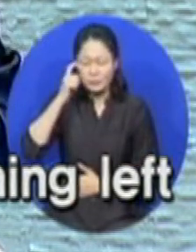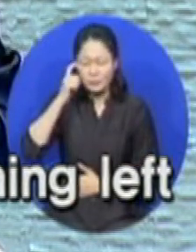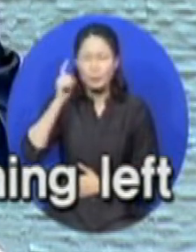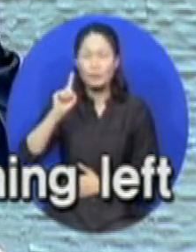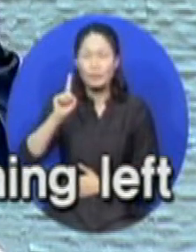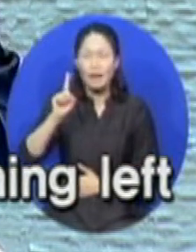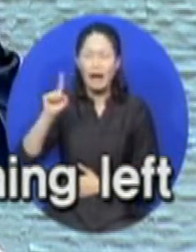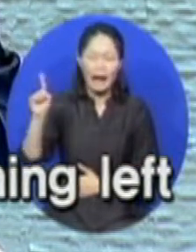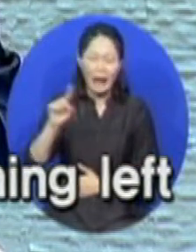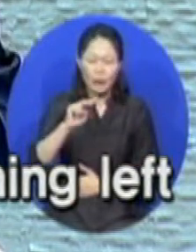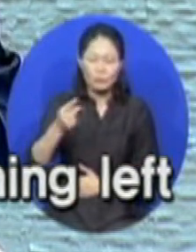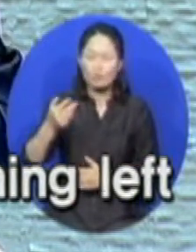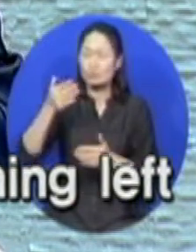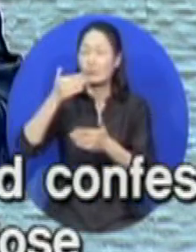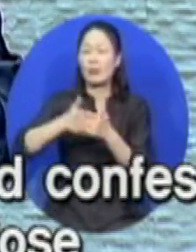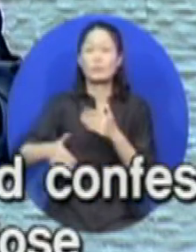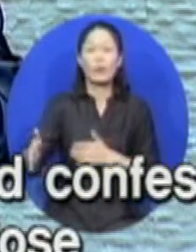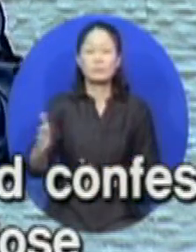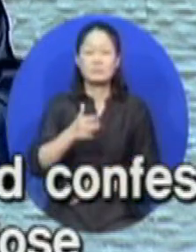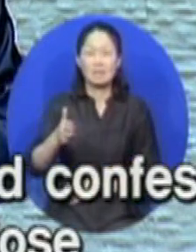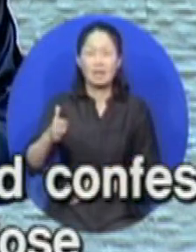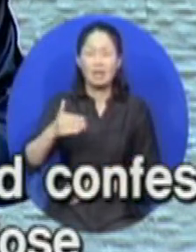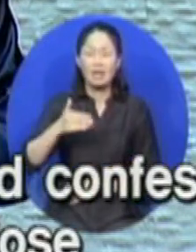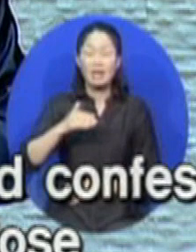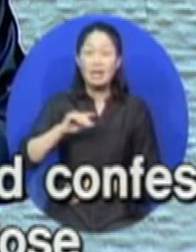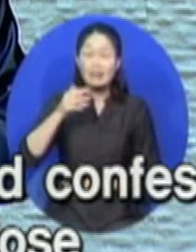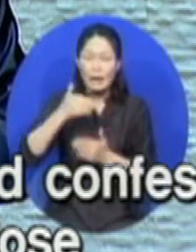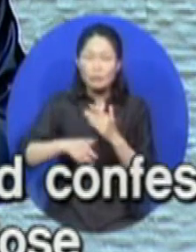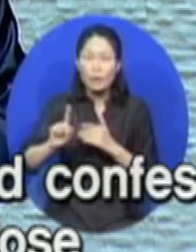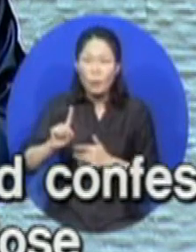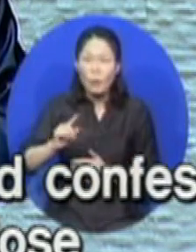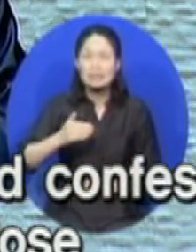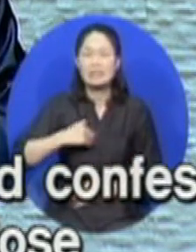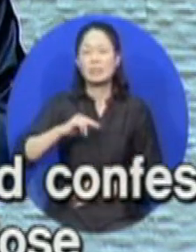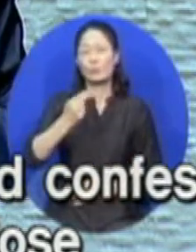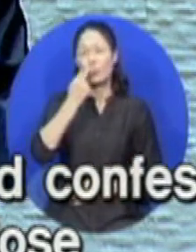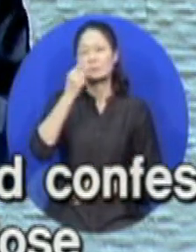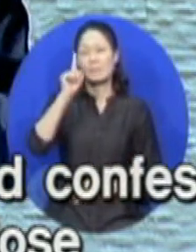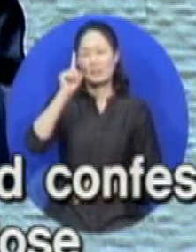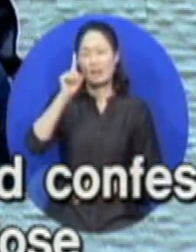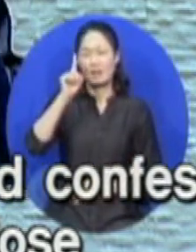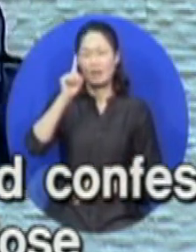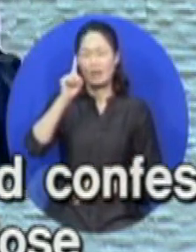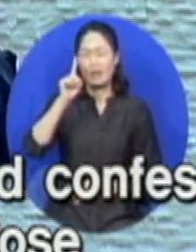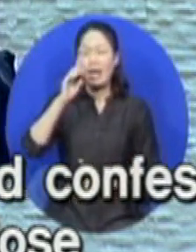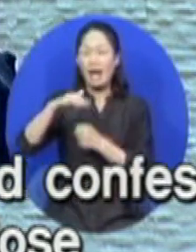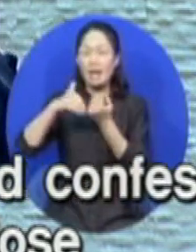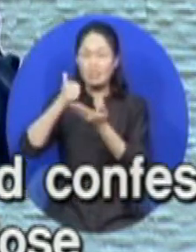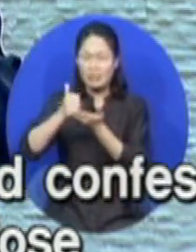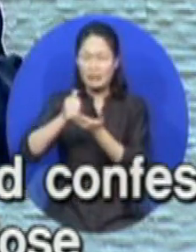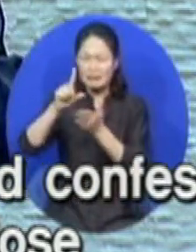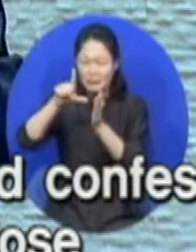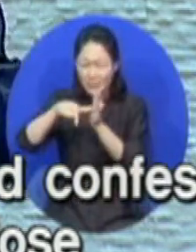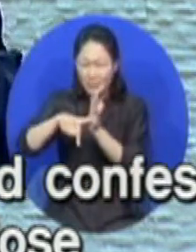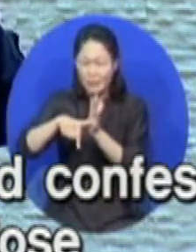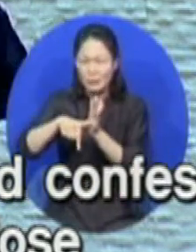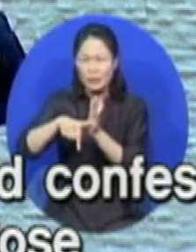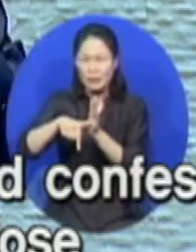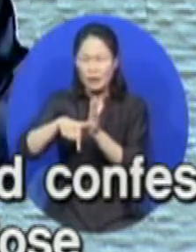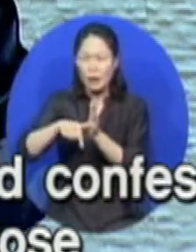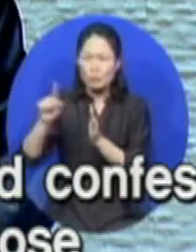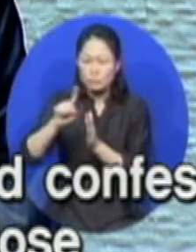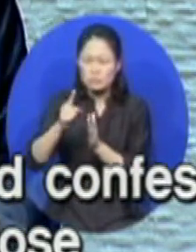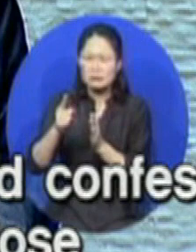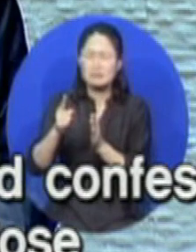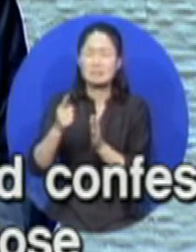히 무것도 남아 있는게 없어요 남은게 있다면 자기 목숨만 1 하나님께 그때 무슨 힘으로